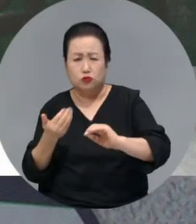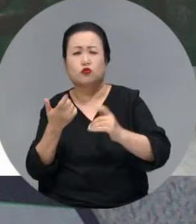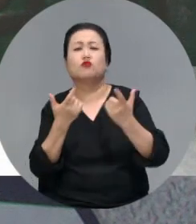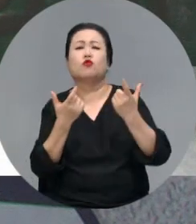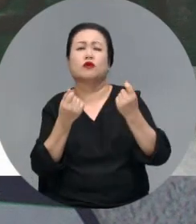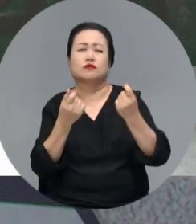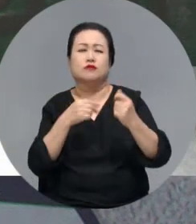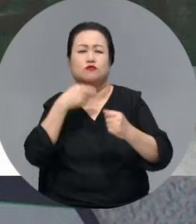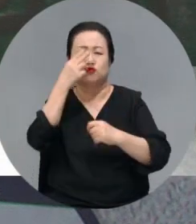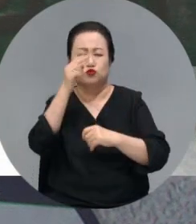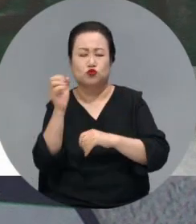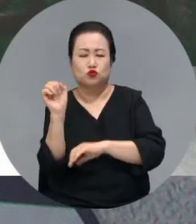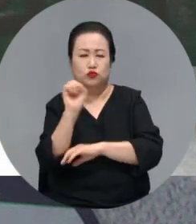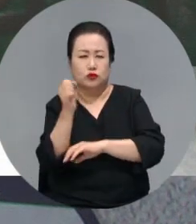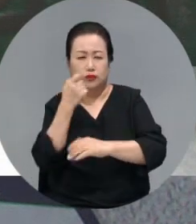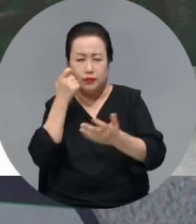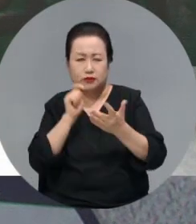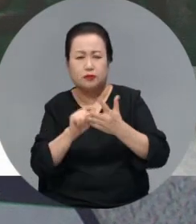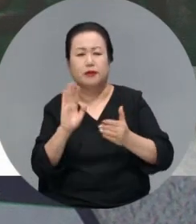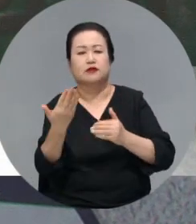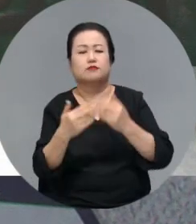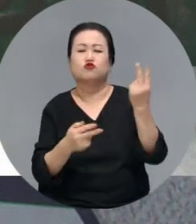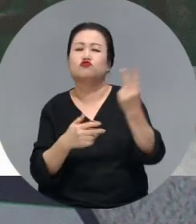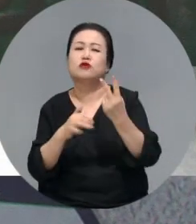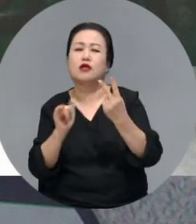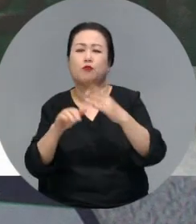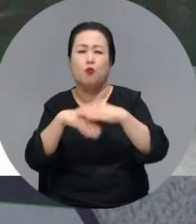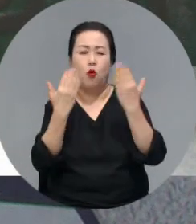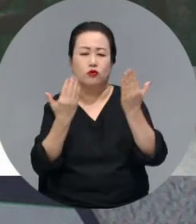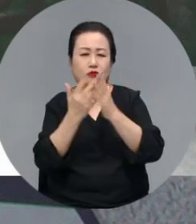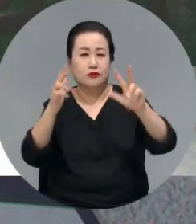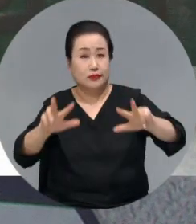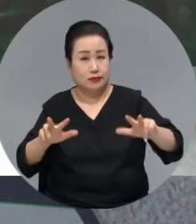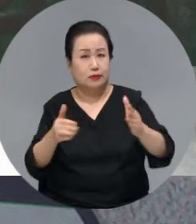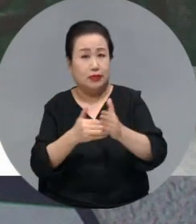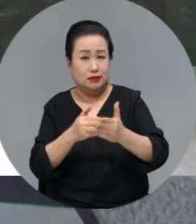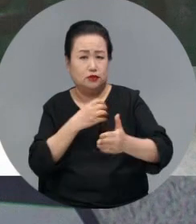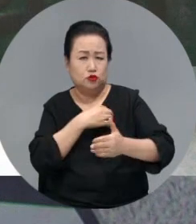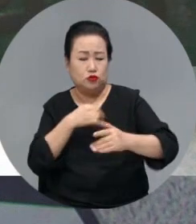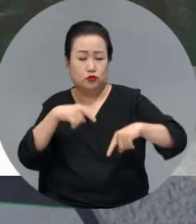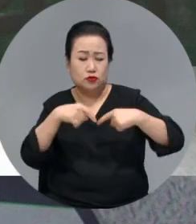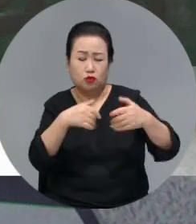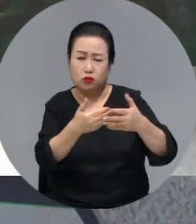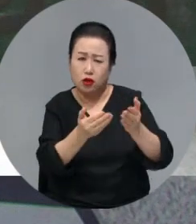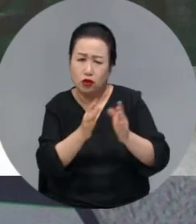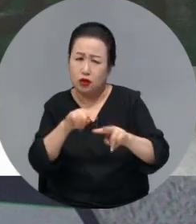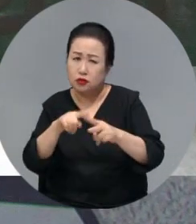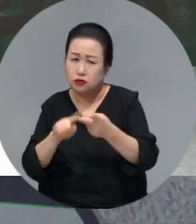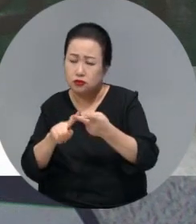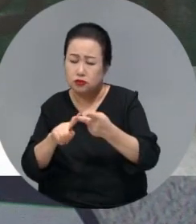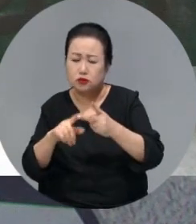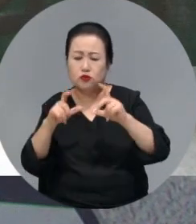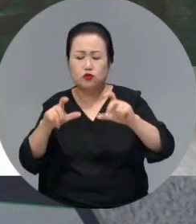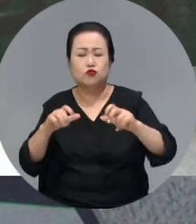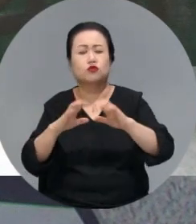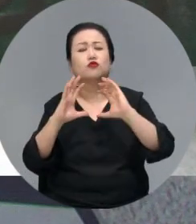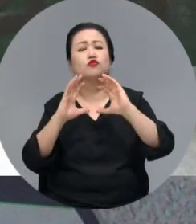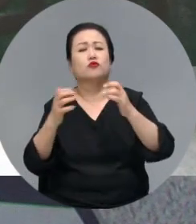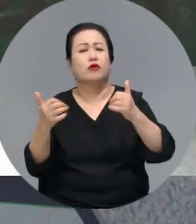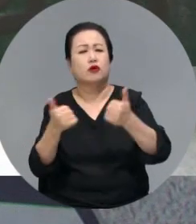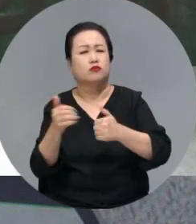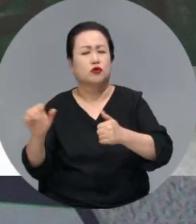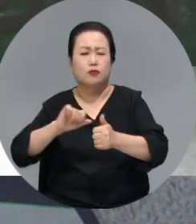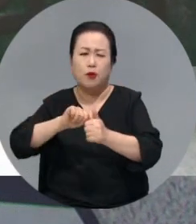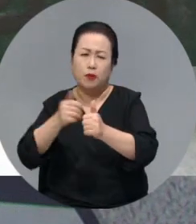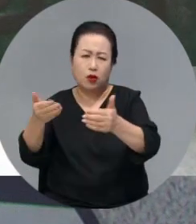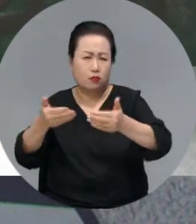구의원이 음주운전으로 적발됐지만 두 의원 모두 지금까지 소속 정당이나 구의회로부터 어떤 징계도